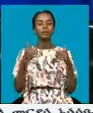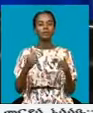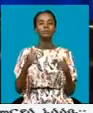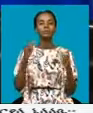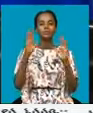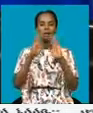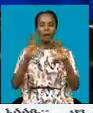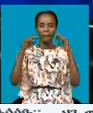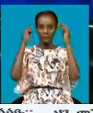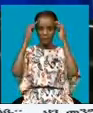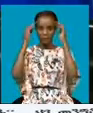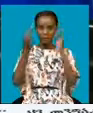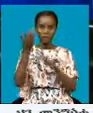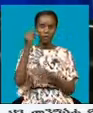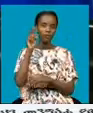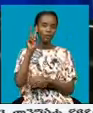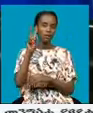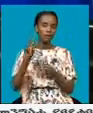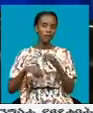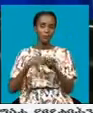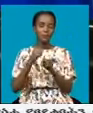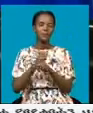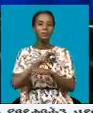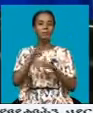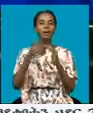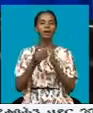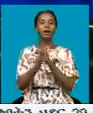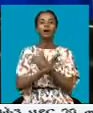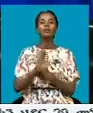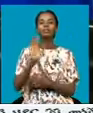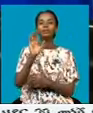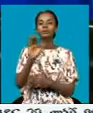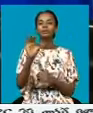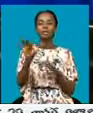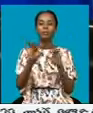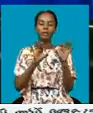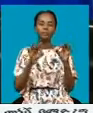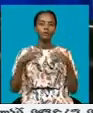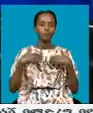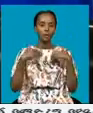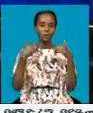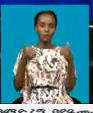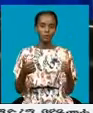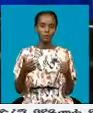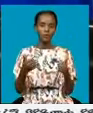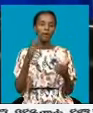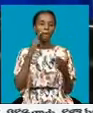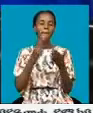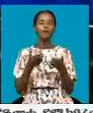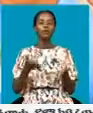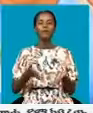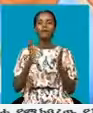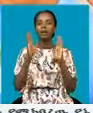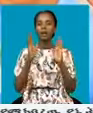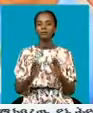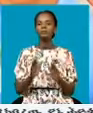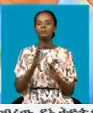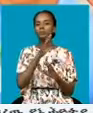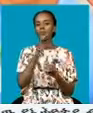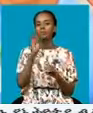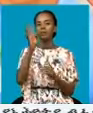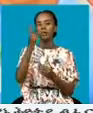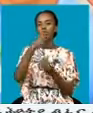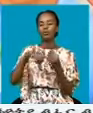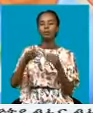يسلام منيستر باللفو تولت تامتات كمال لهو هاگريتو يتململو واتاتوشن بقو فقادنيوشن باراز دون أحسل